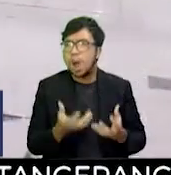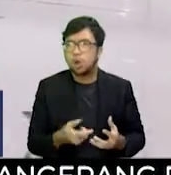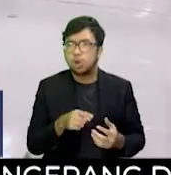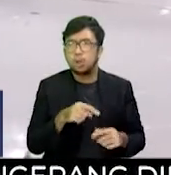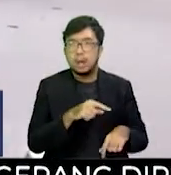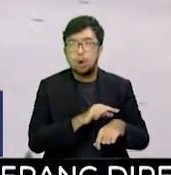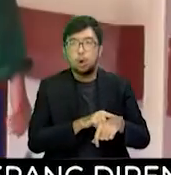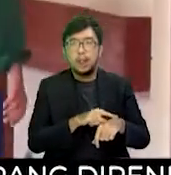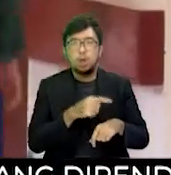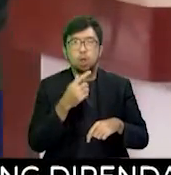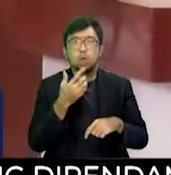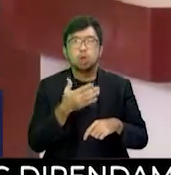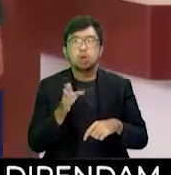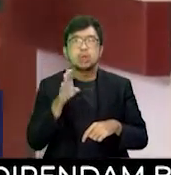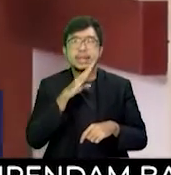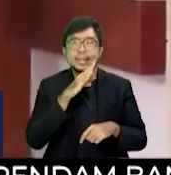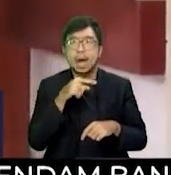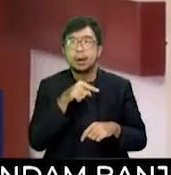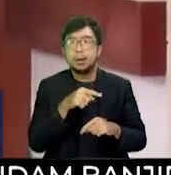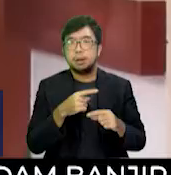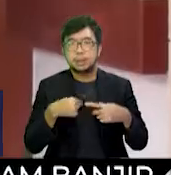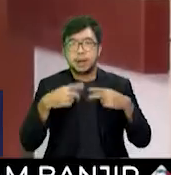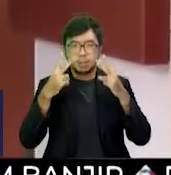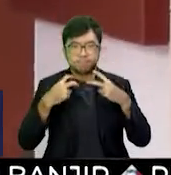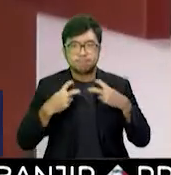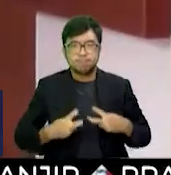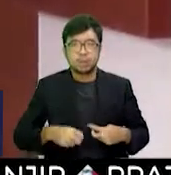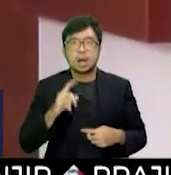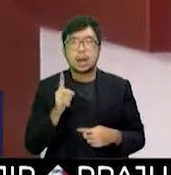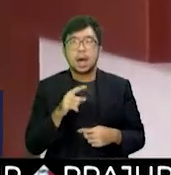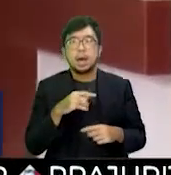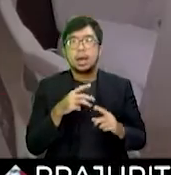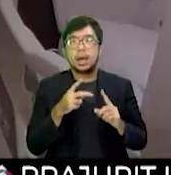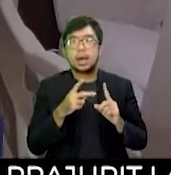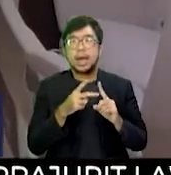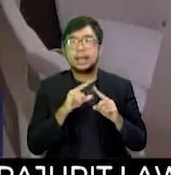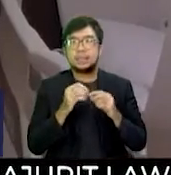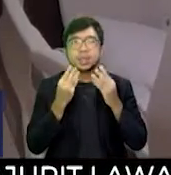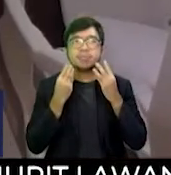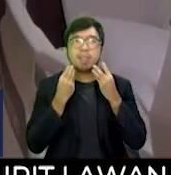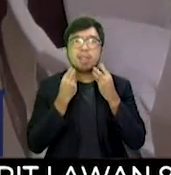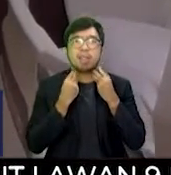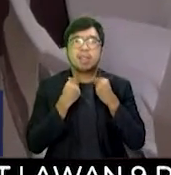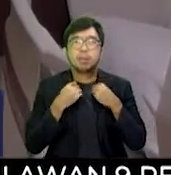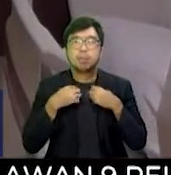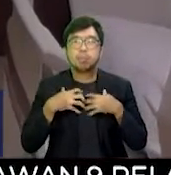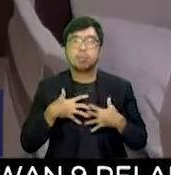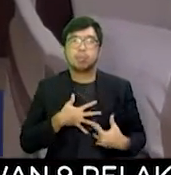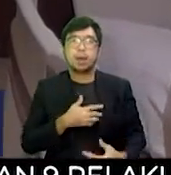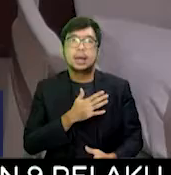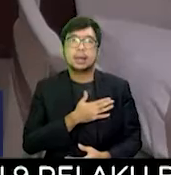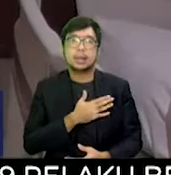menguning, serta hasil pemeriksaan SGBT menunjukkan enzim yang paling banyak terkonsentrasi pada organ hati, dengan angka di